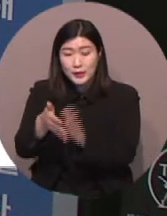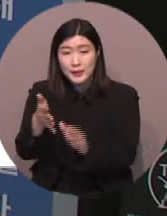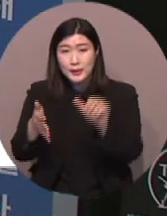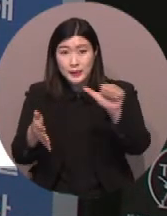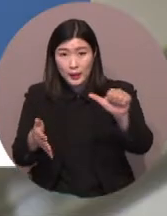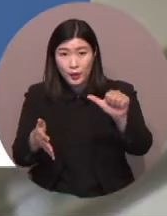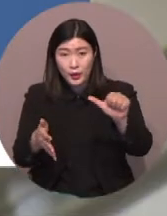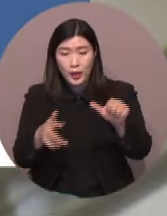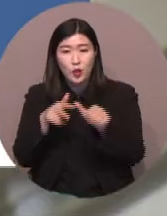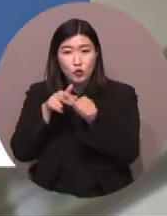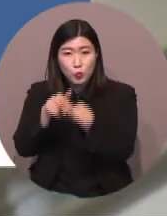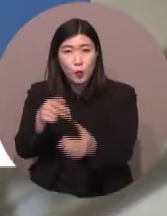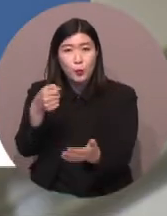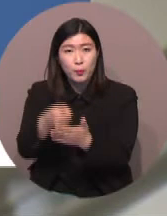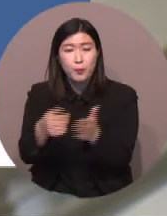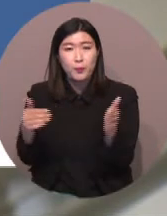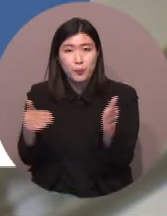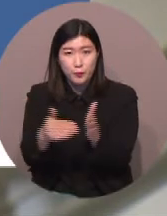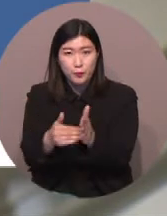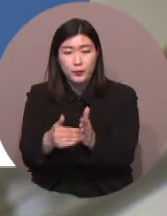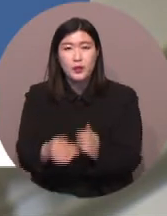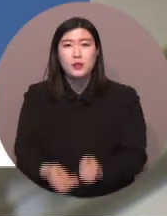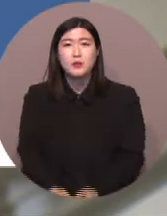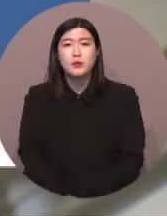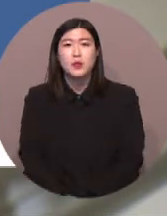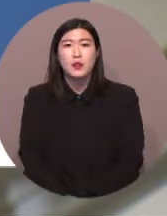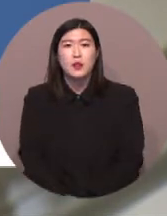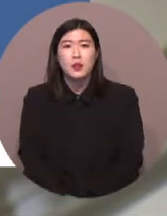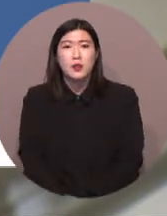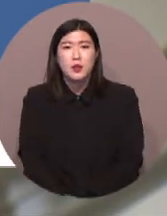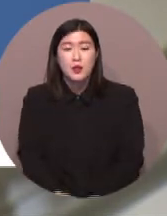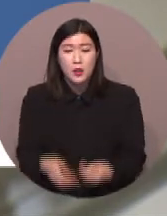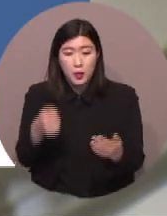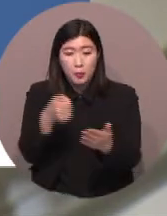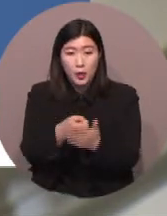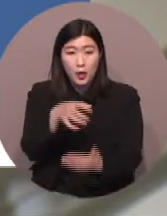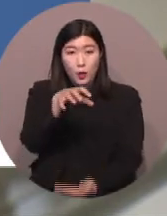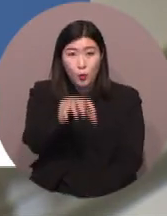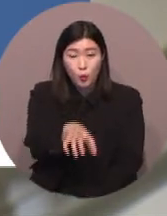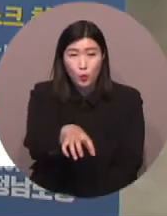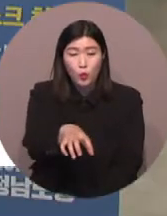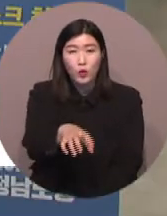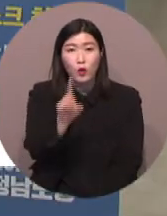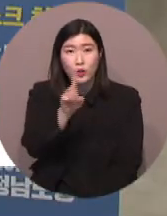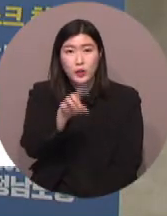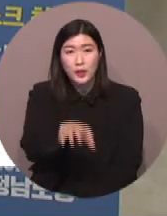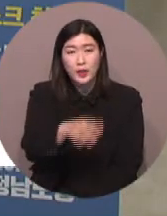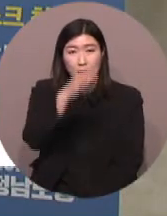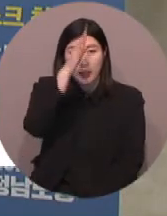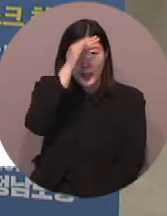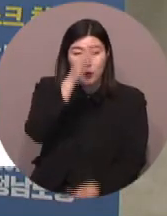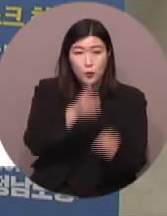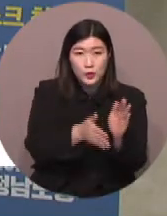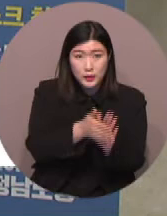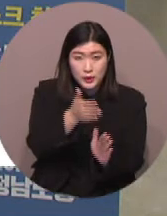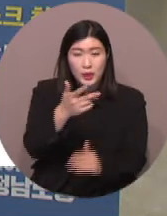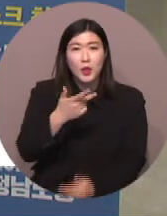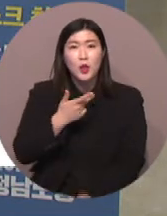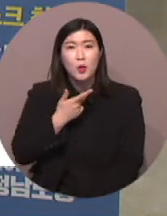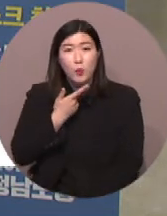기초단체장 후보를 확정했습니다 선고 구별로는 계룡시 김대영 보령시 이영우